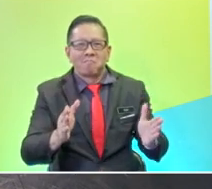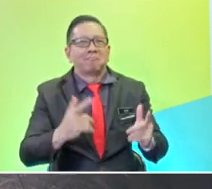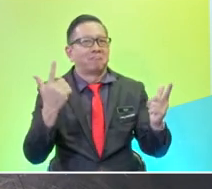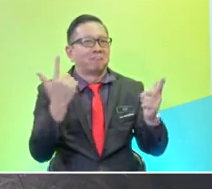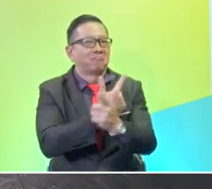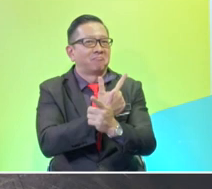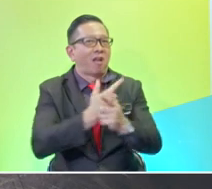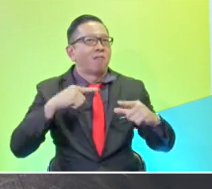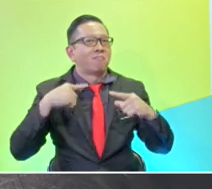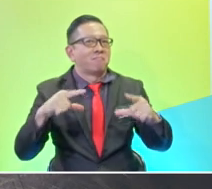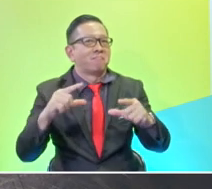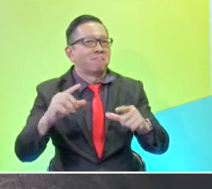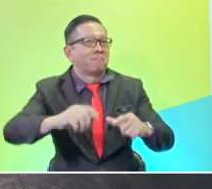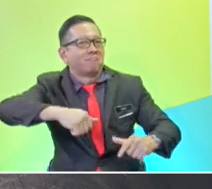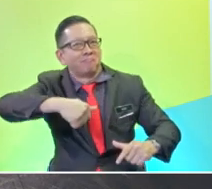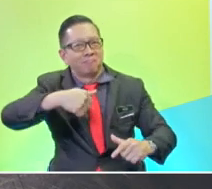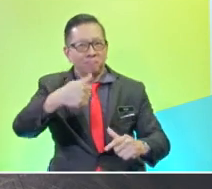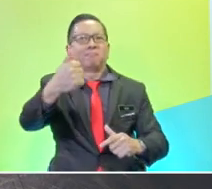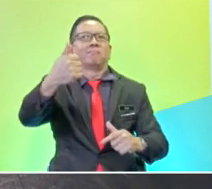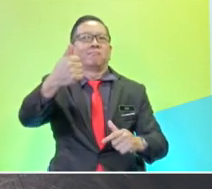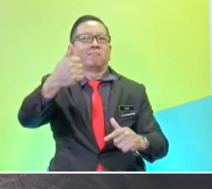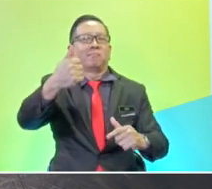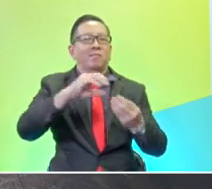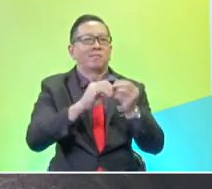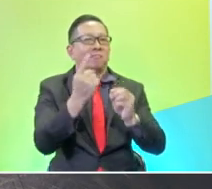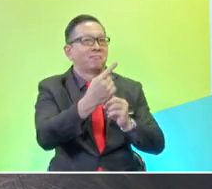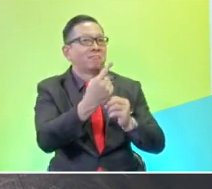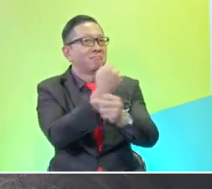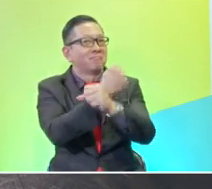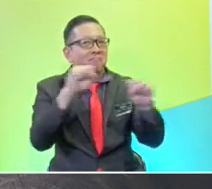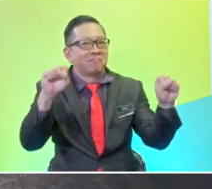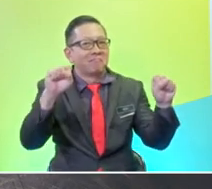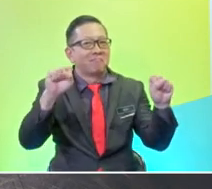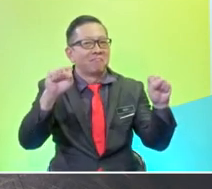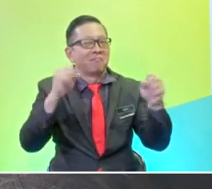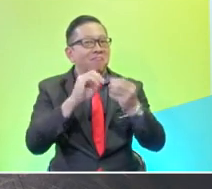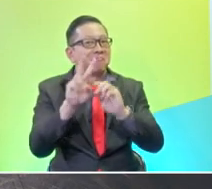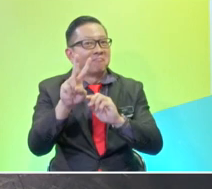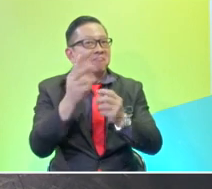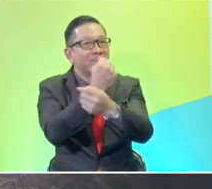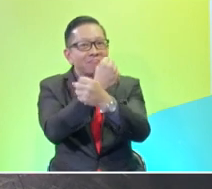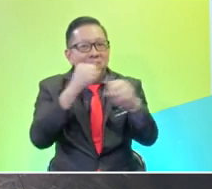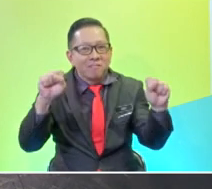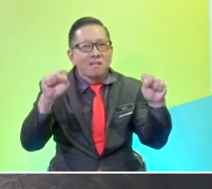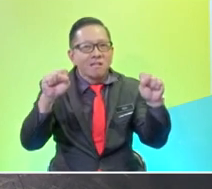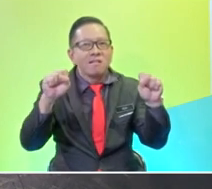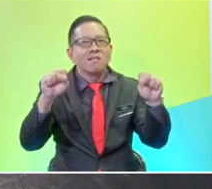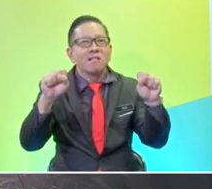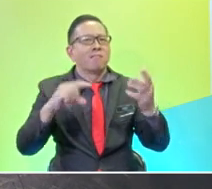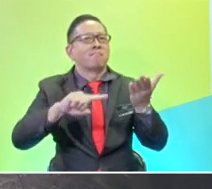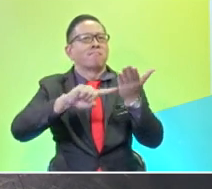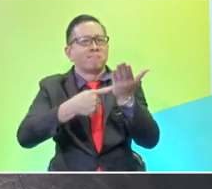yang paling laju akan menjadi pemenang peserta pertama adakah anda saja yang kedua adakah anda saja